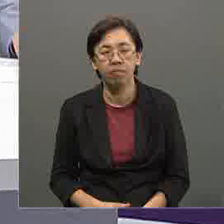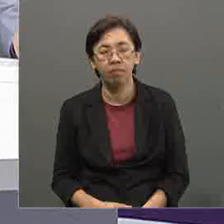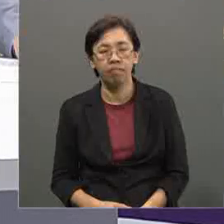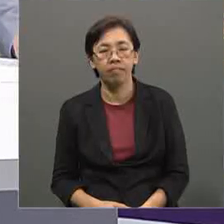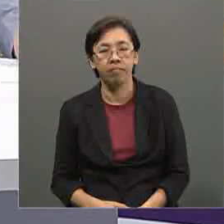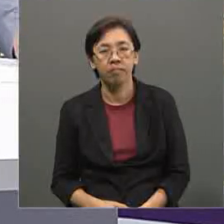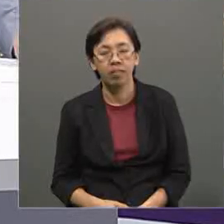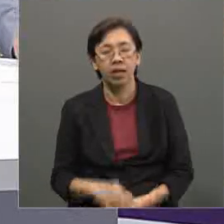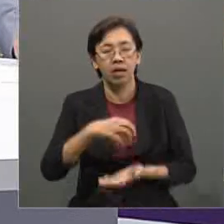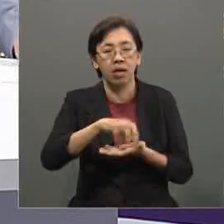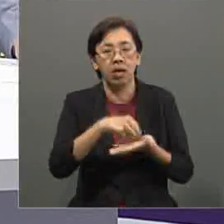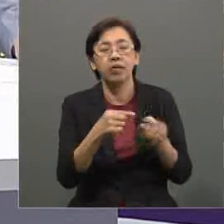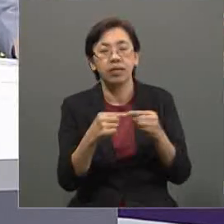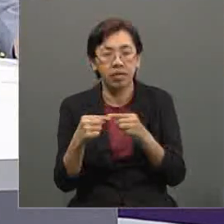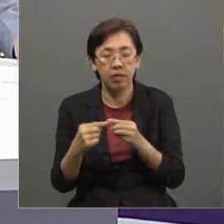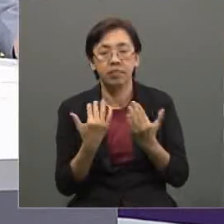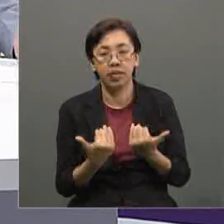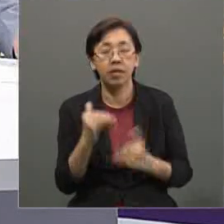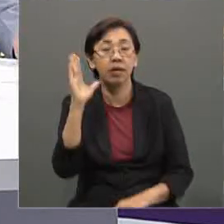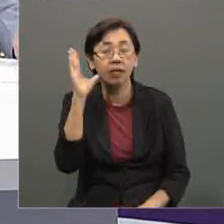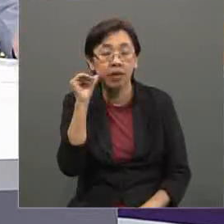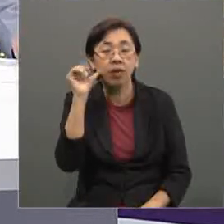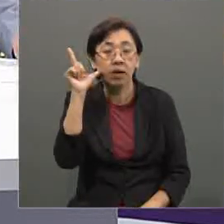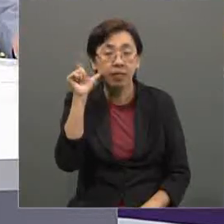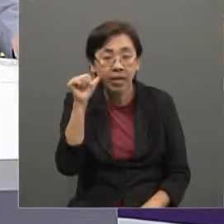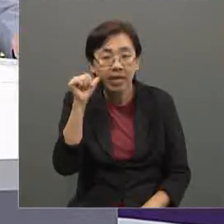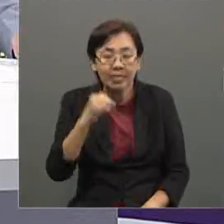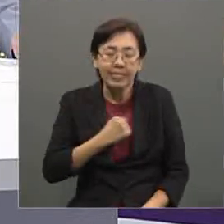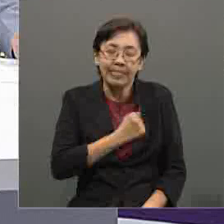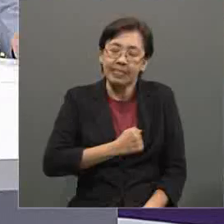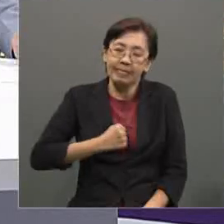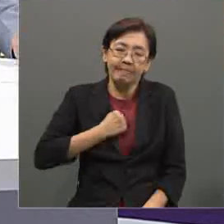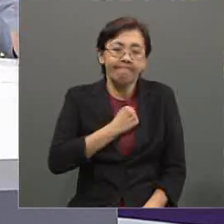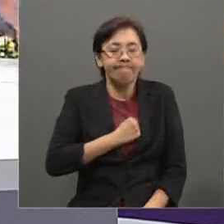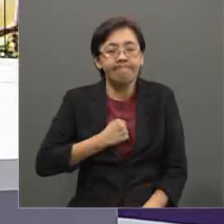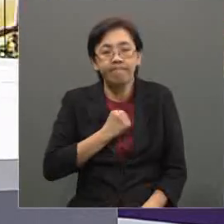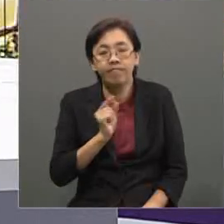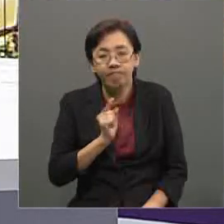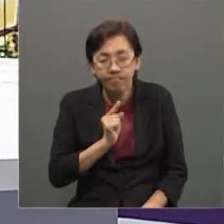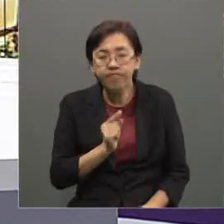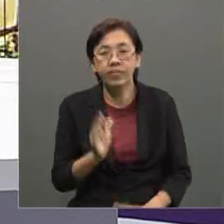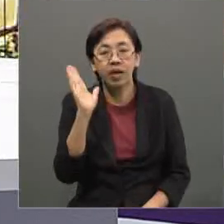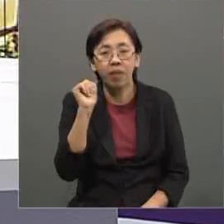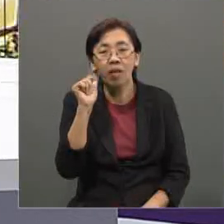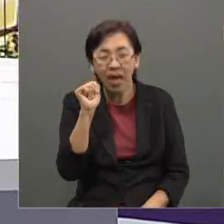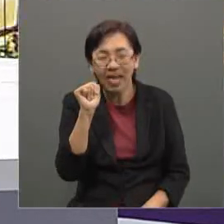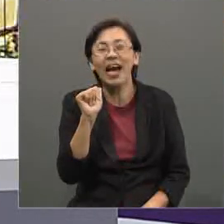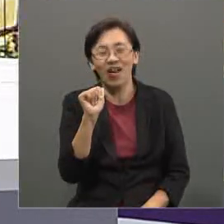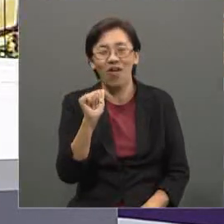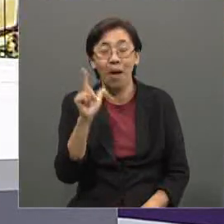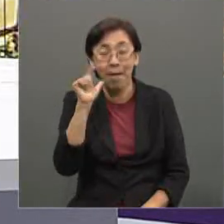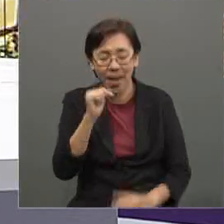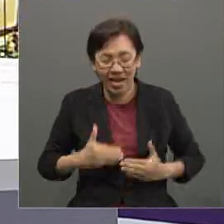มาดูอีกหนึ่งเรื่องนะครับคุณผู้ชมวันนี้คนเป็นพ่อเป็นแม่เนี่ยหัวใจสลายเช่นเดียวกันนะ ค ือกำลังจะคลอดลูกอยู่แล้วนะ